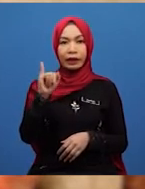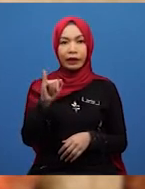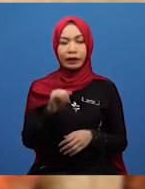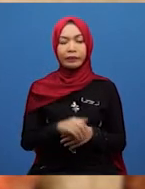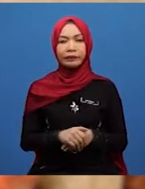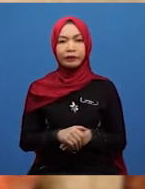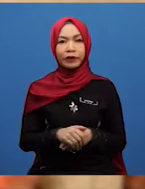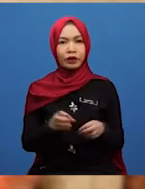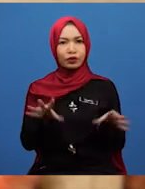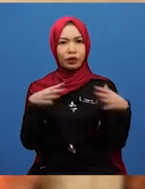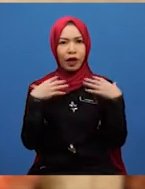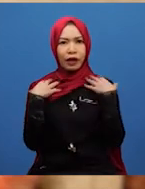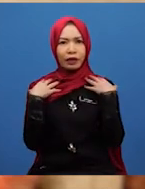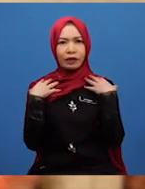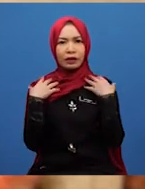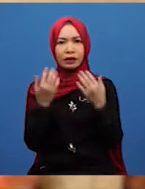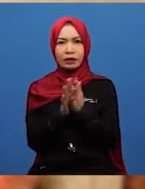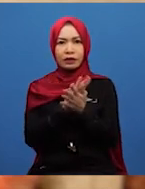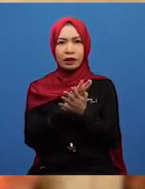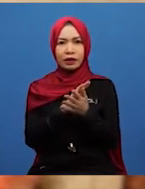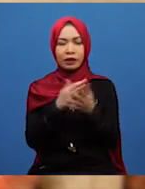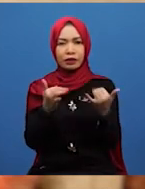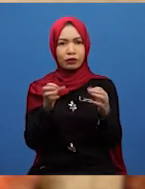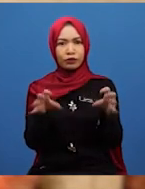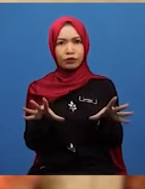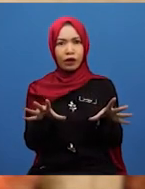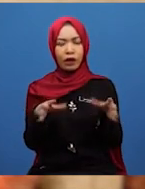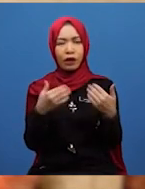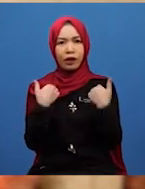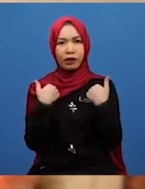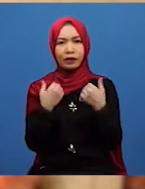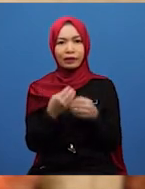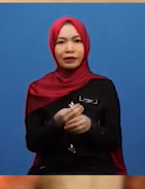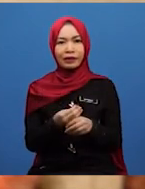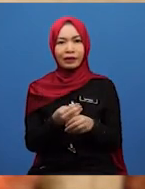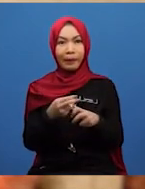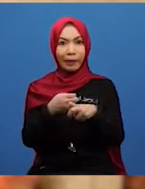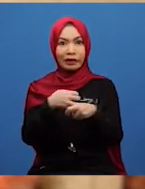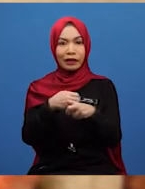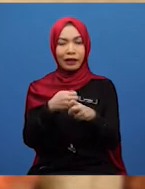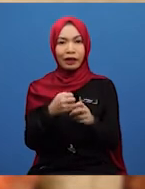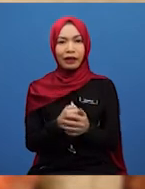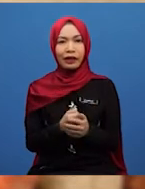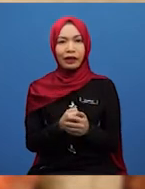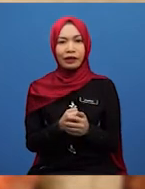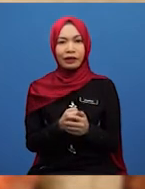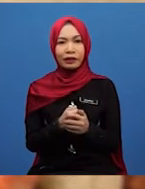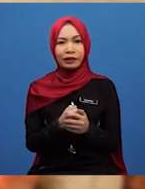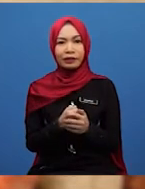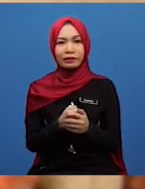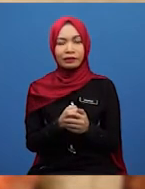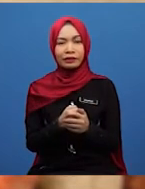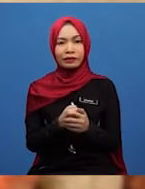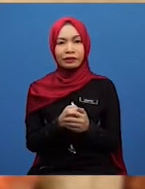membawa kepada peluasan kuasa James Cook. Siapakah yang terlibat dalam konflik